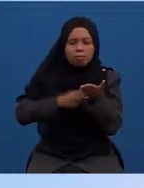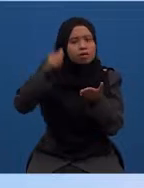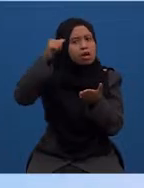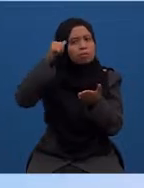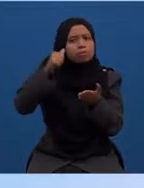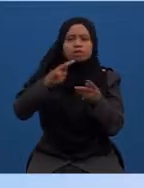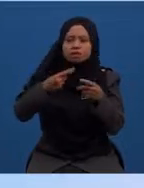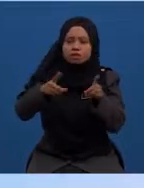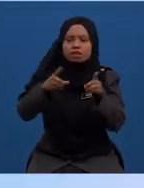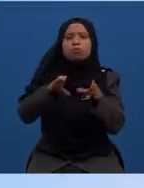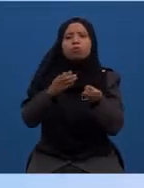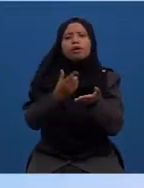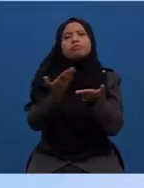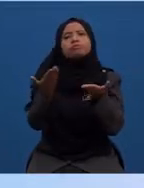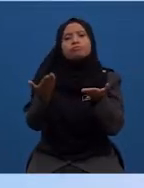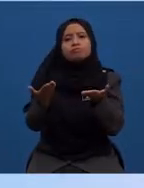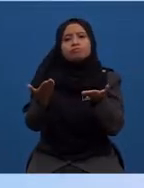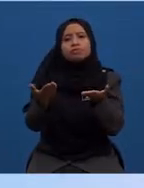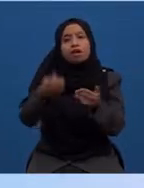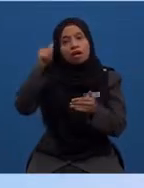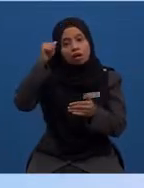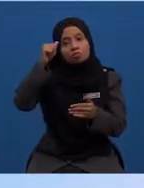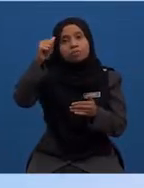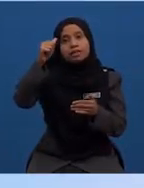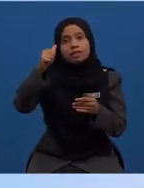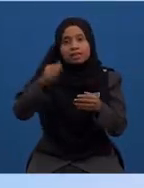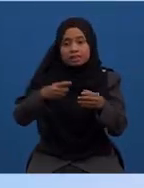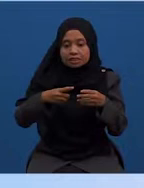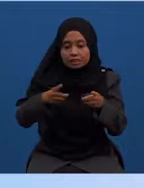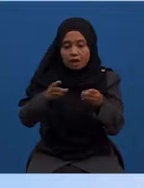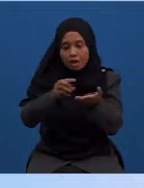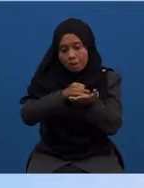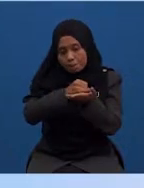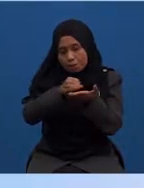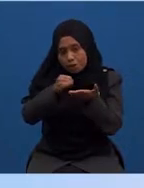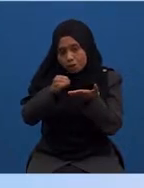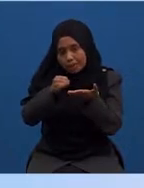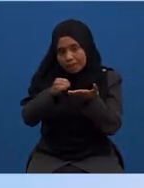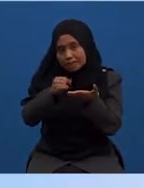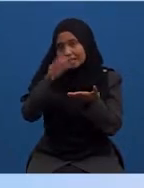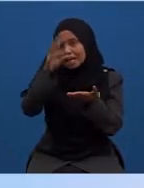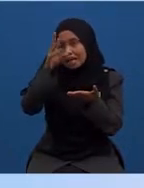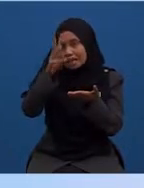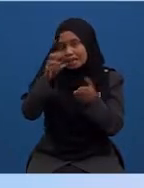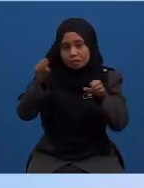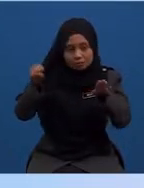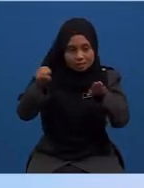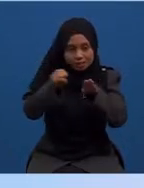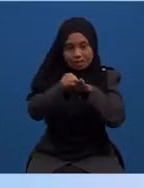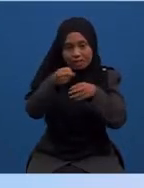tengah buat? Ha, Amin tengah melukis 6 segi 4